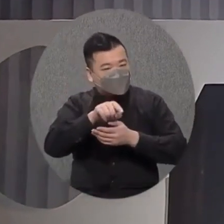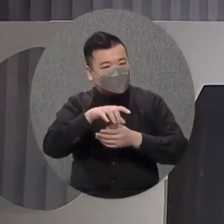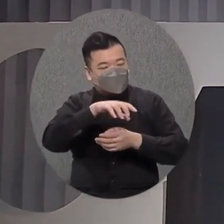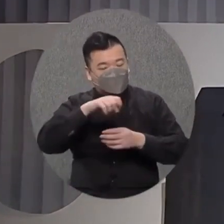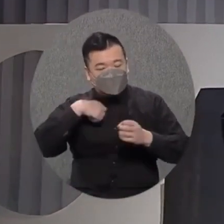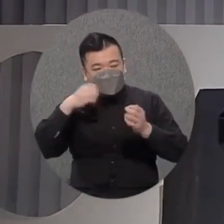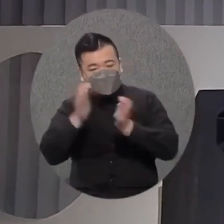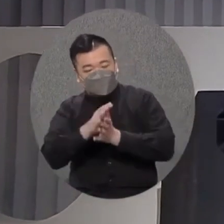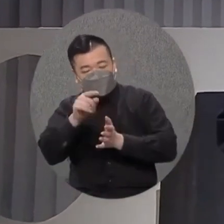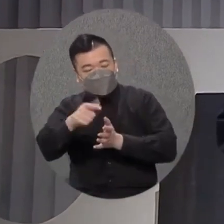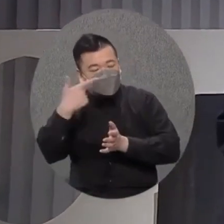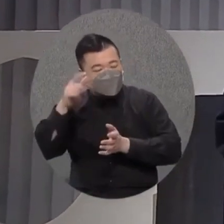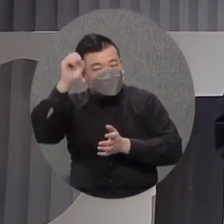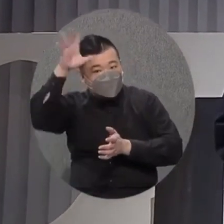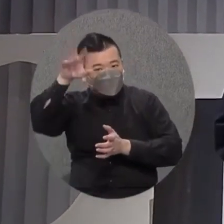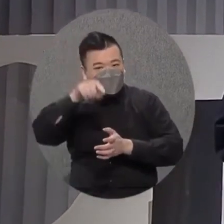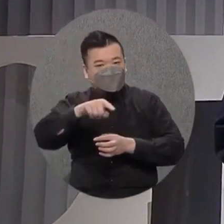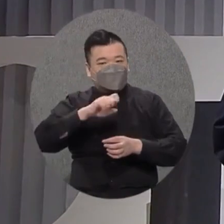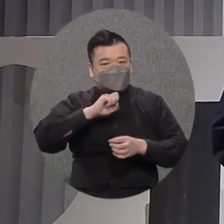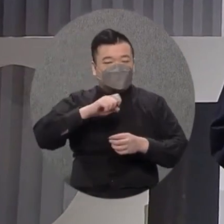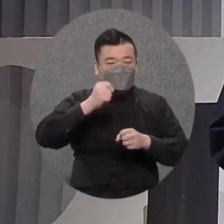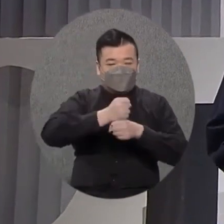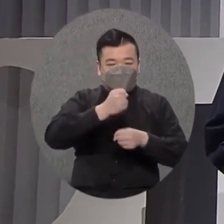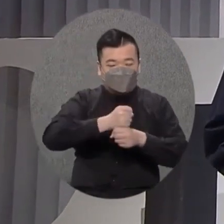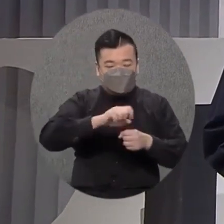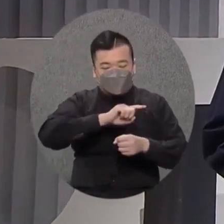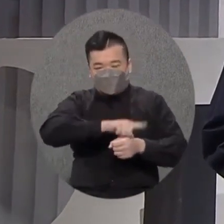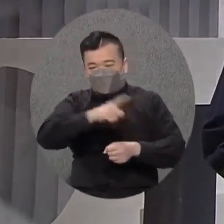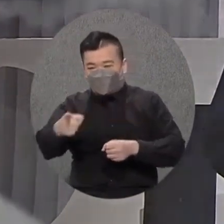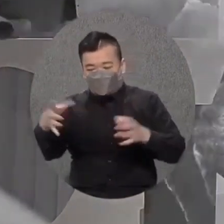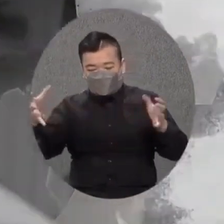寻找新突破，创作出跨媒介的作品。